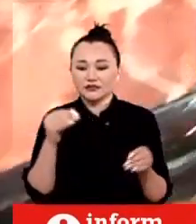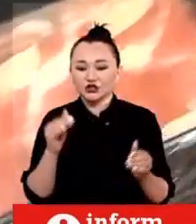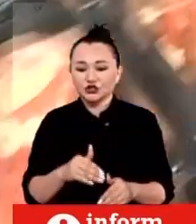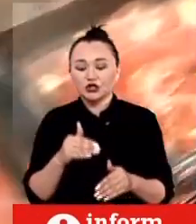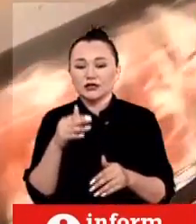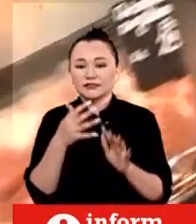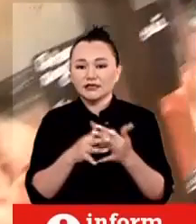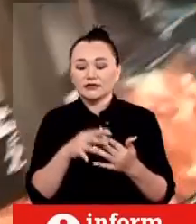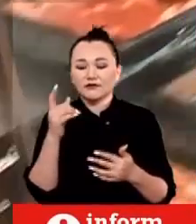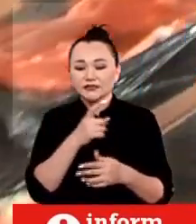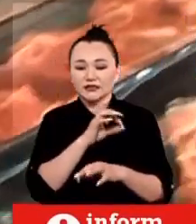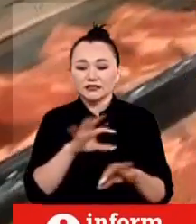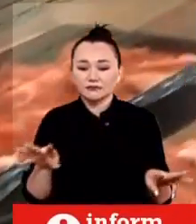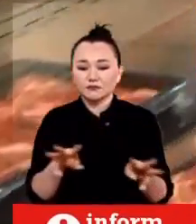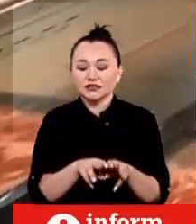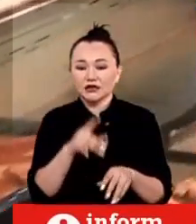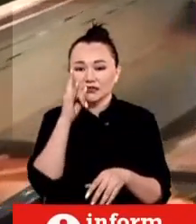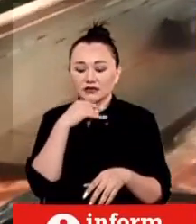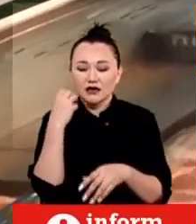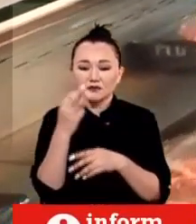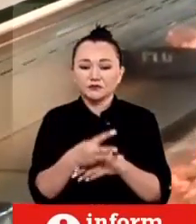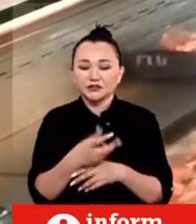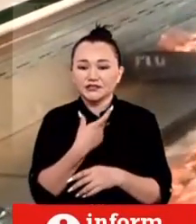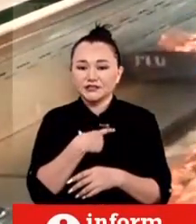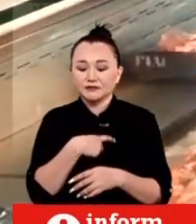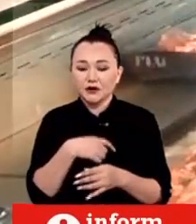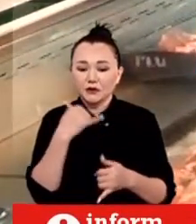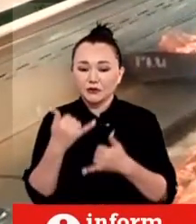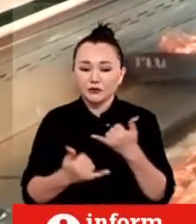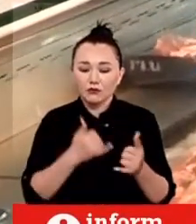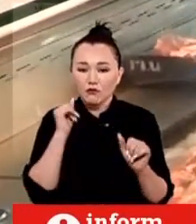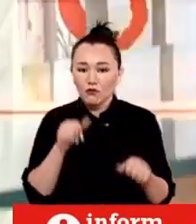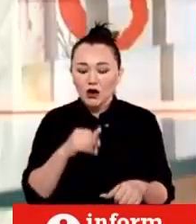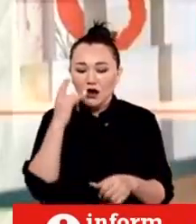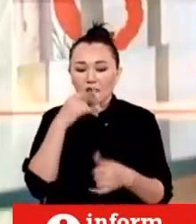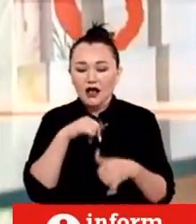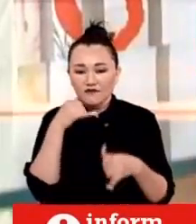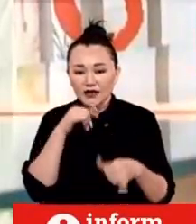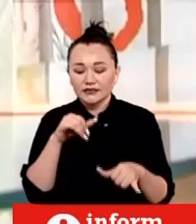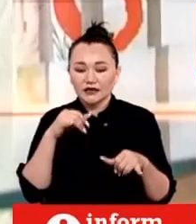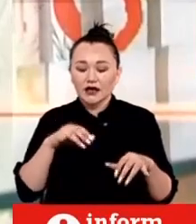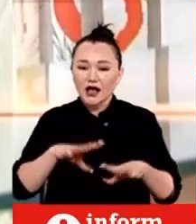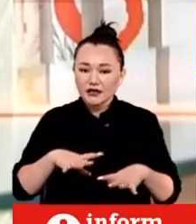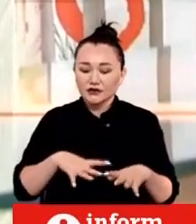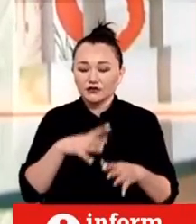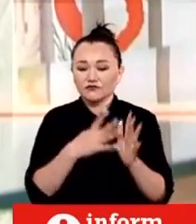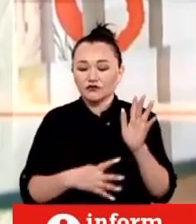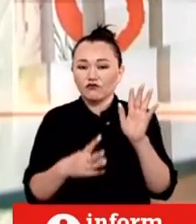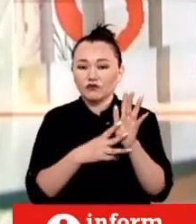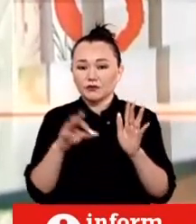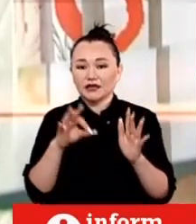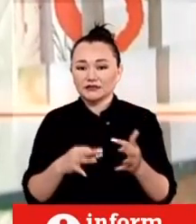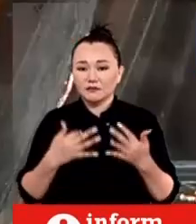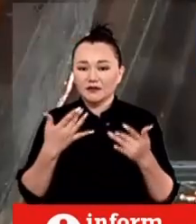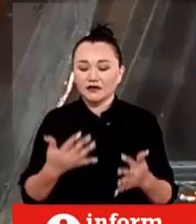сельского хозяйства говорят, Казахстан обеспечивает себя мясом сам. Так, производство говядины и конины покрывает 98%